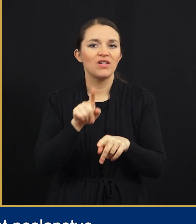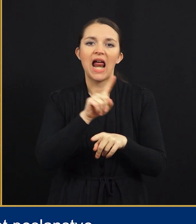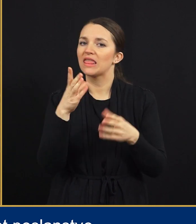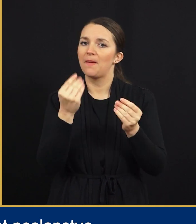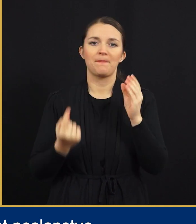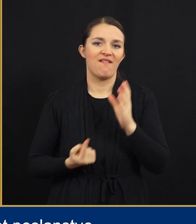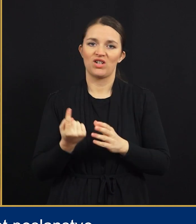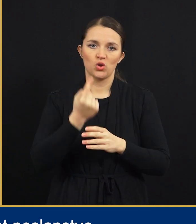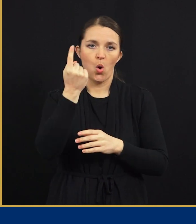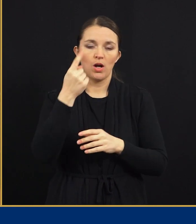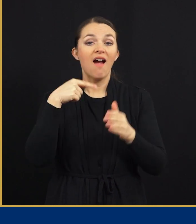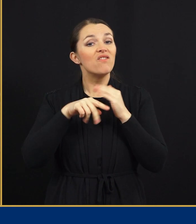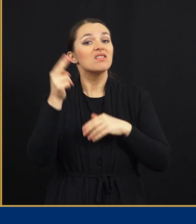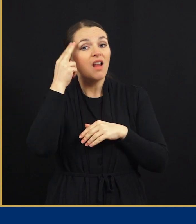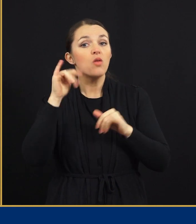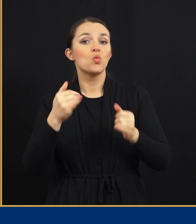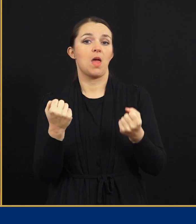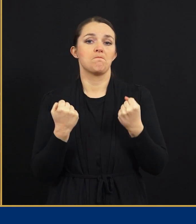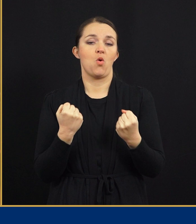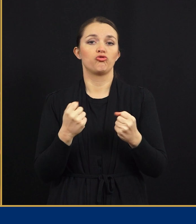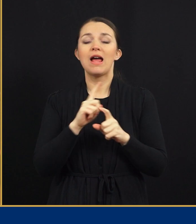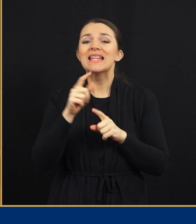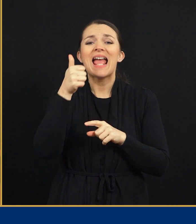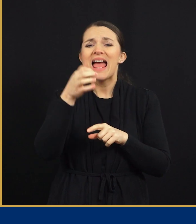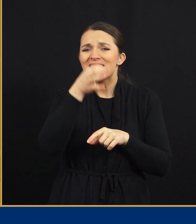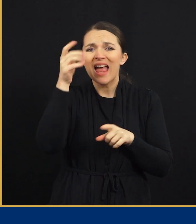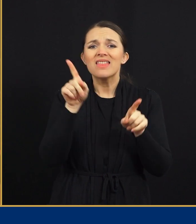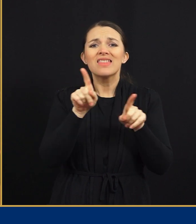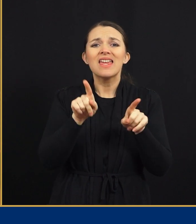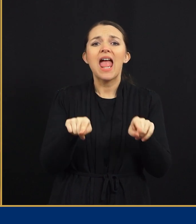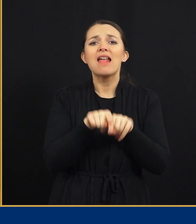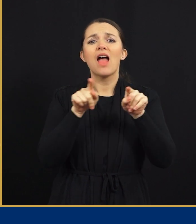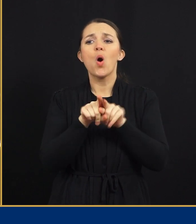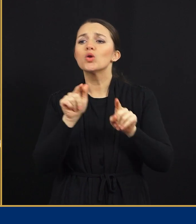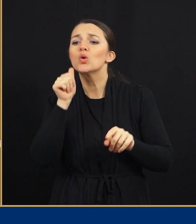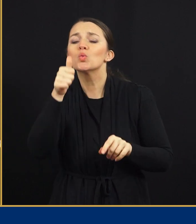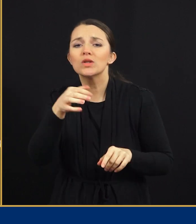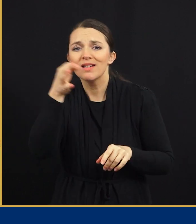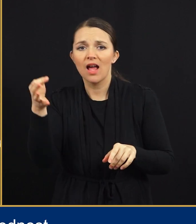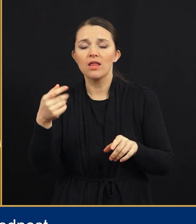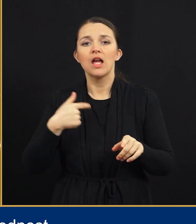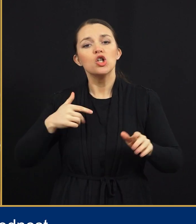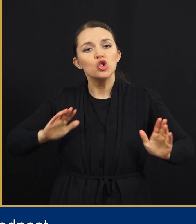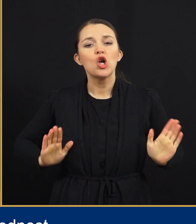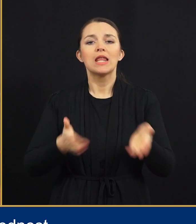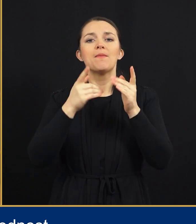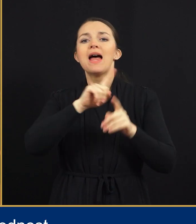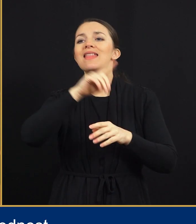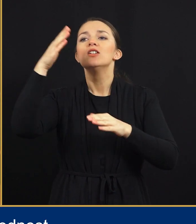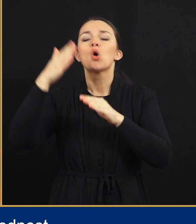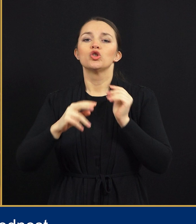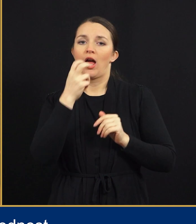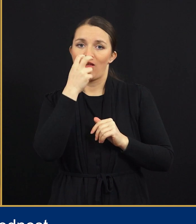ni previsoka, v znanju je moč. Niti en dan ni enak drugemu. Žene me